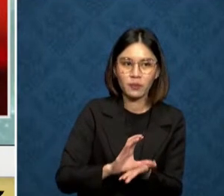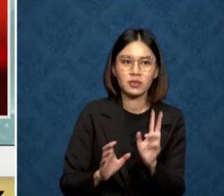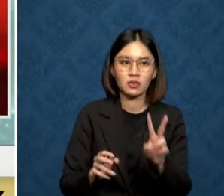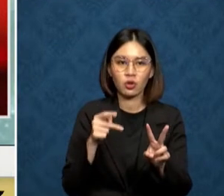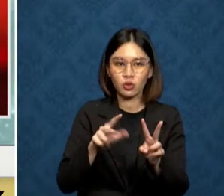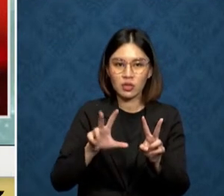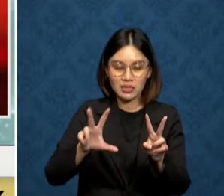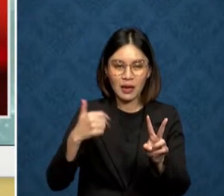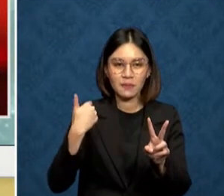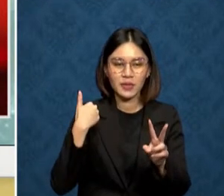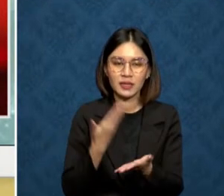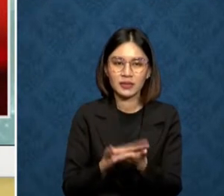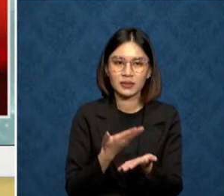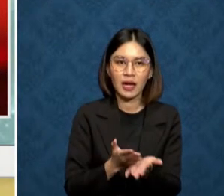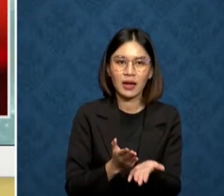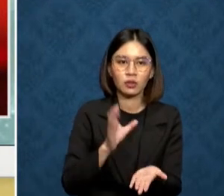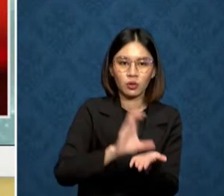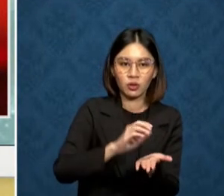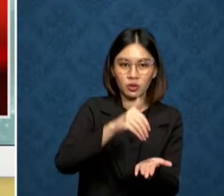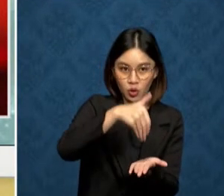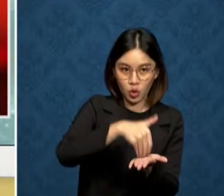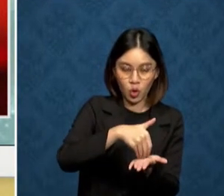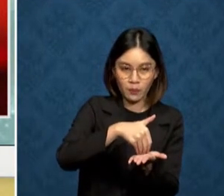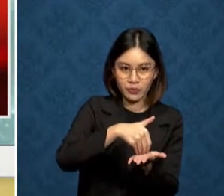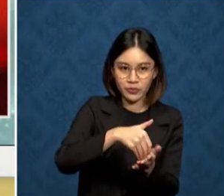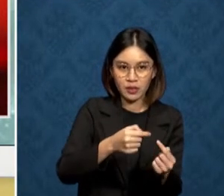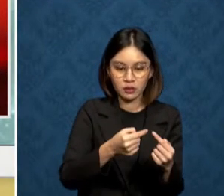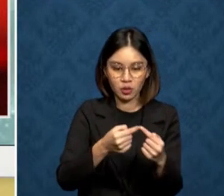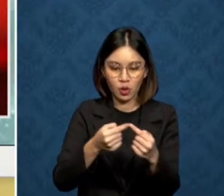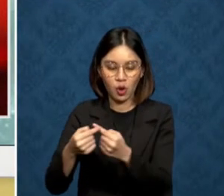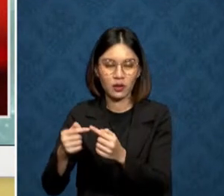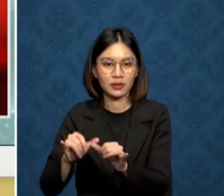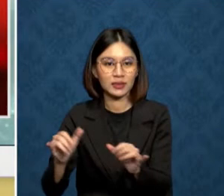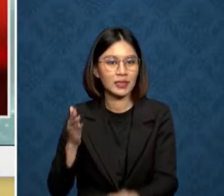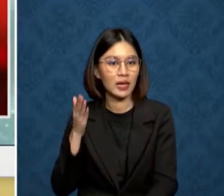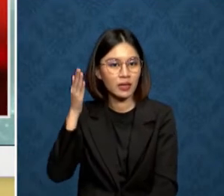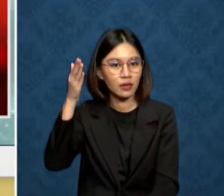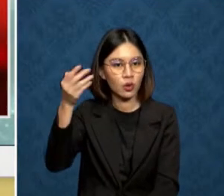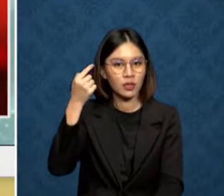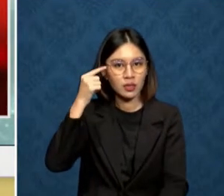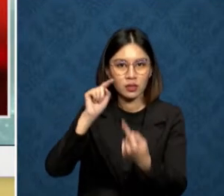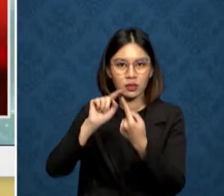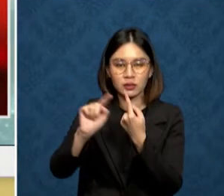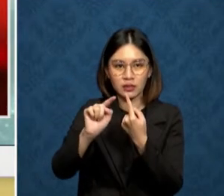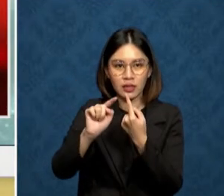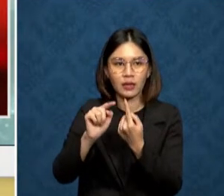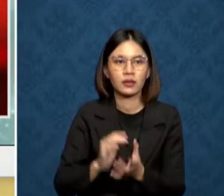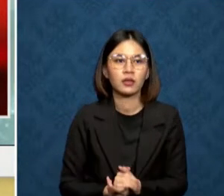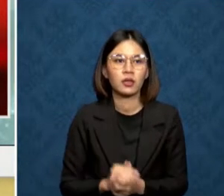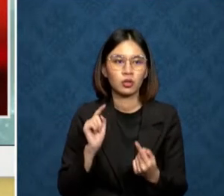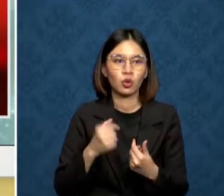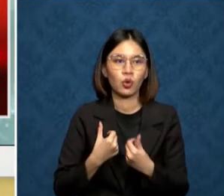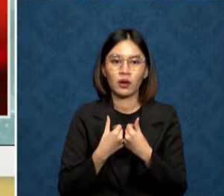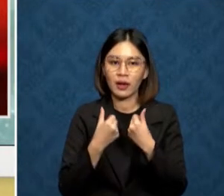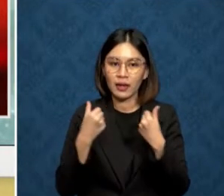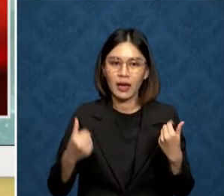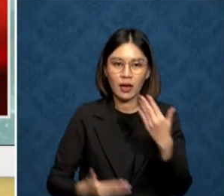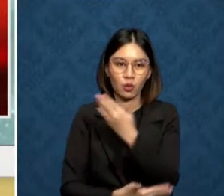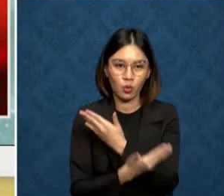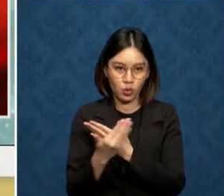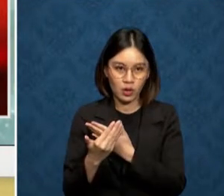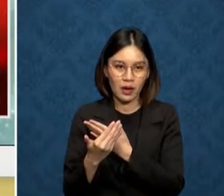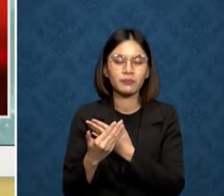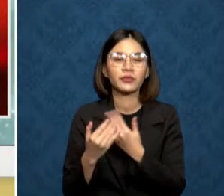3 ครัเป็งบระยะกลางถึงระยะยาวทั้งสิ้น โดยเราจะม่งเป้าอยู่ที่การขยายโอกาส